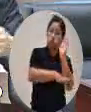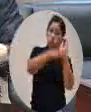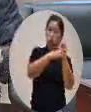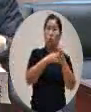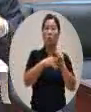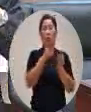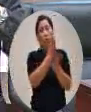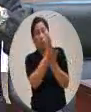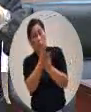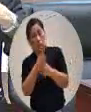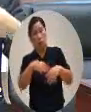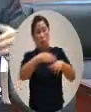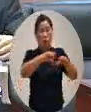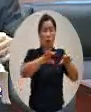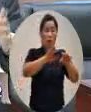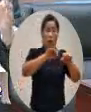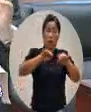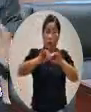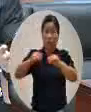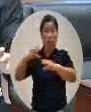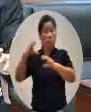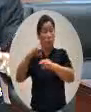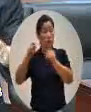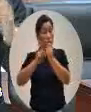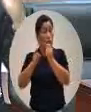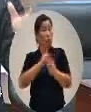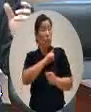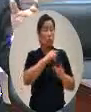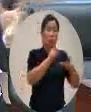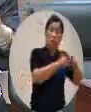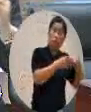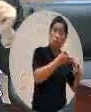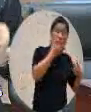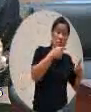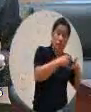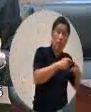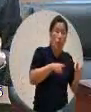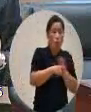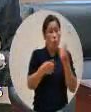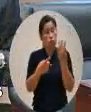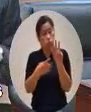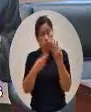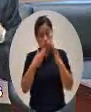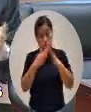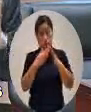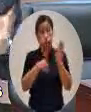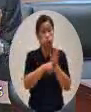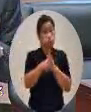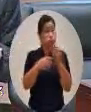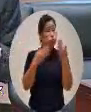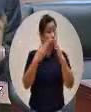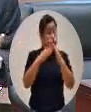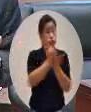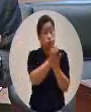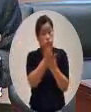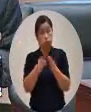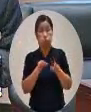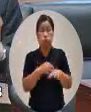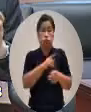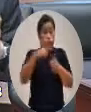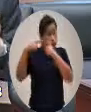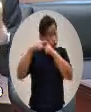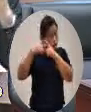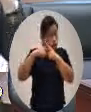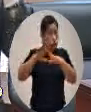有中央政府地方政府甚至工部門師部門還有專家全部都在這裡面透過這個專家的研究